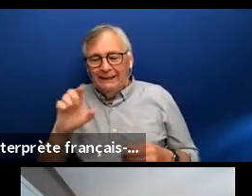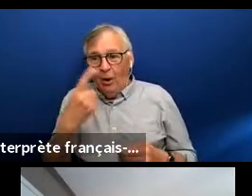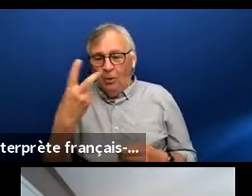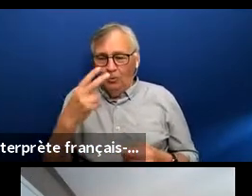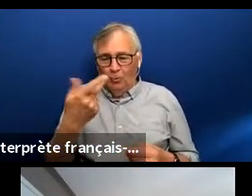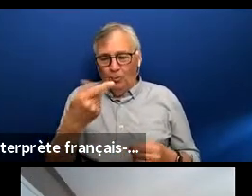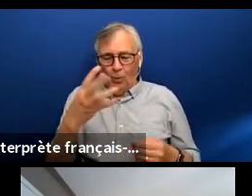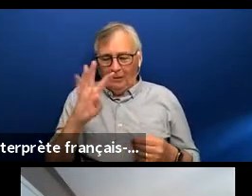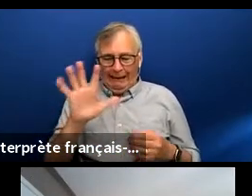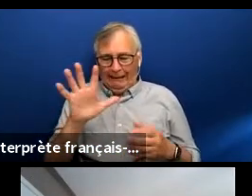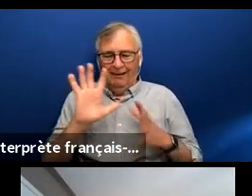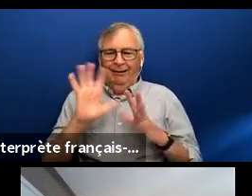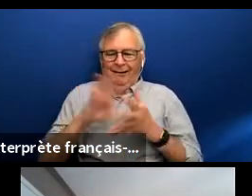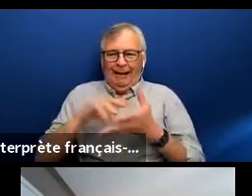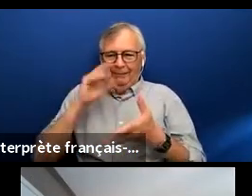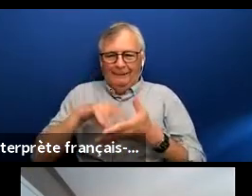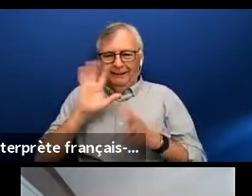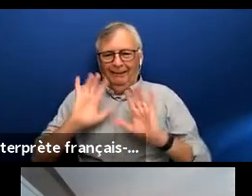2, 3, etc.